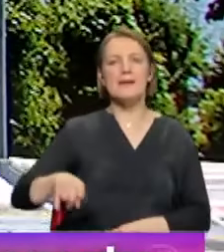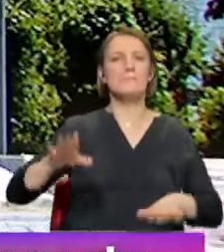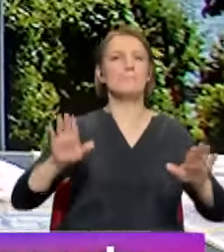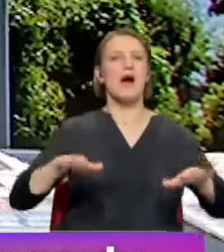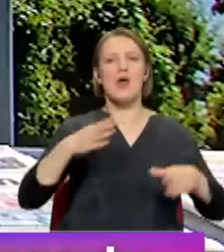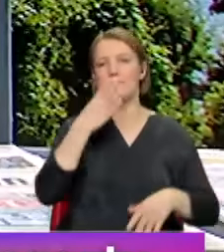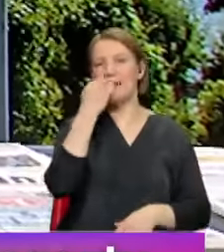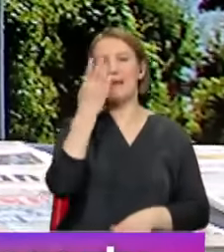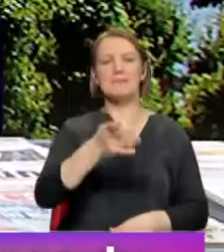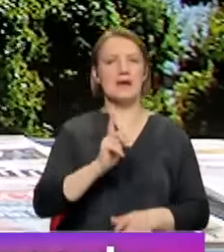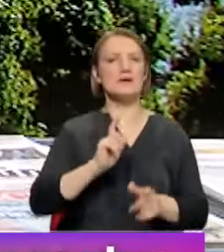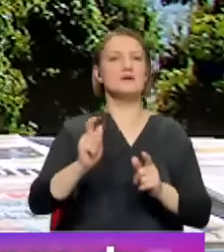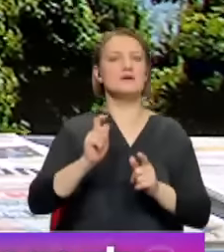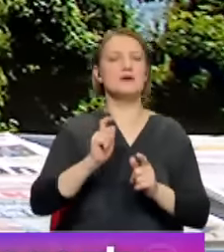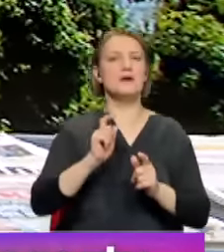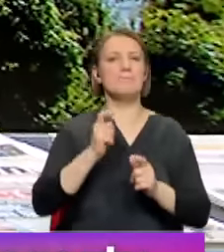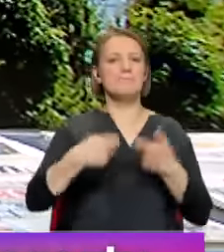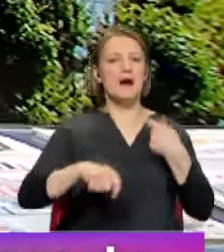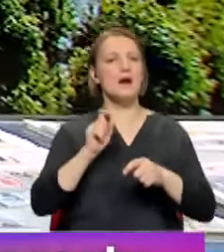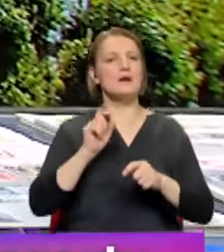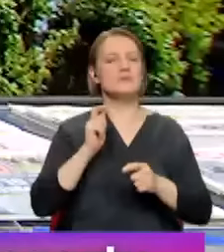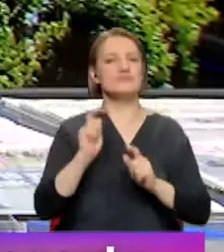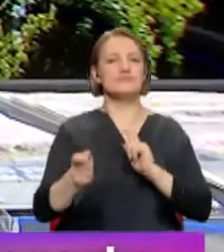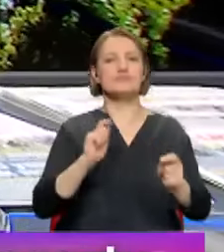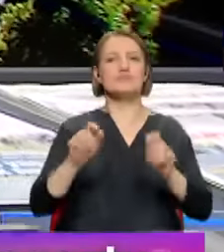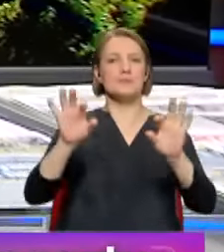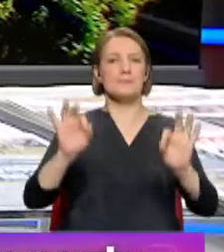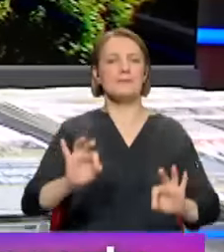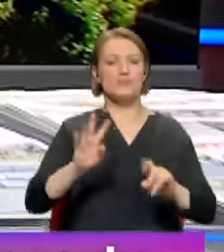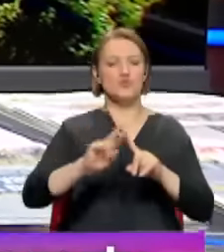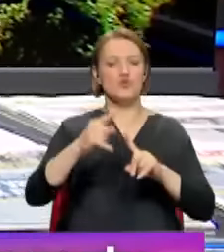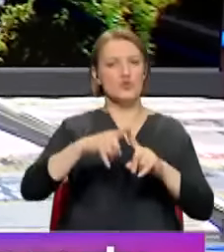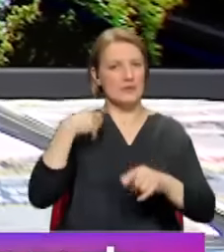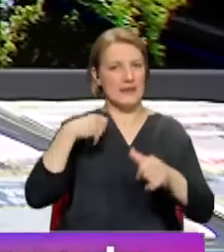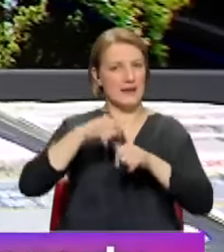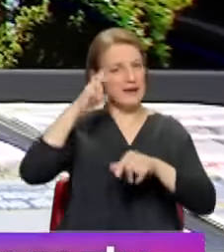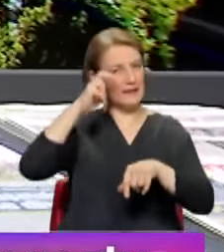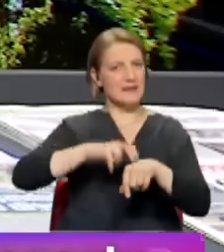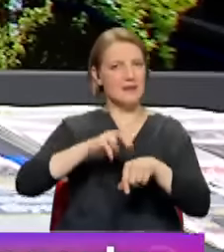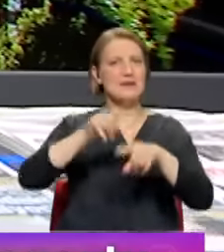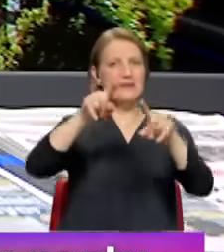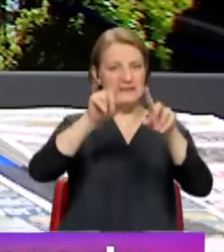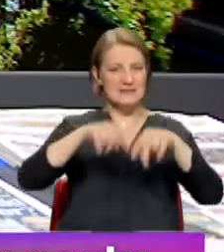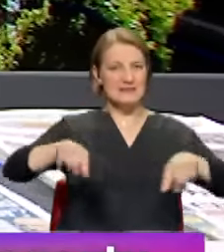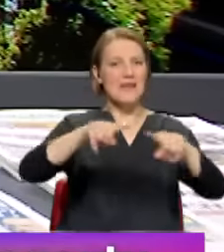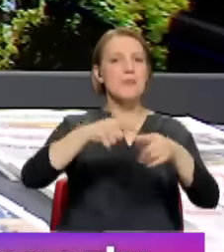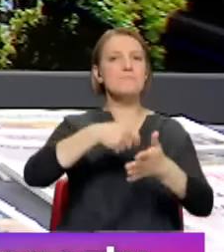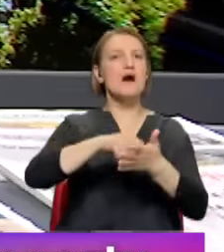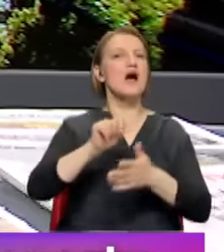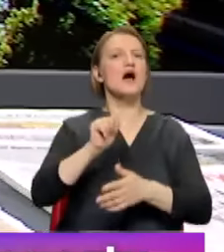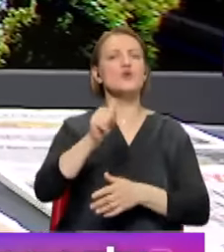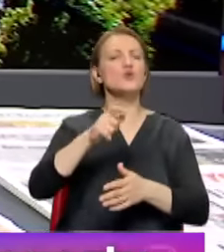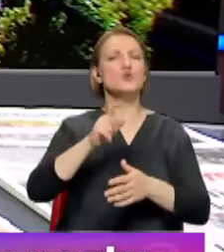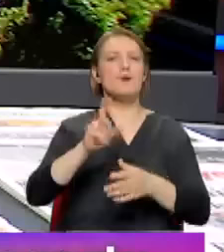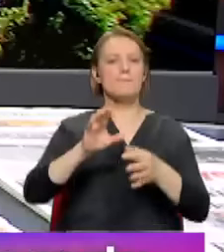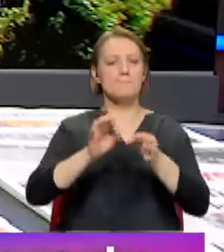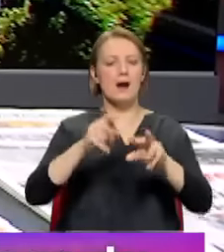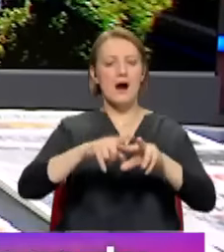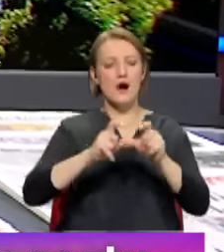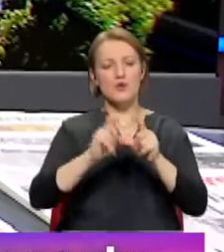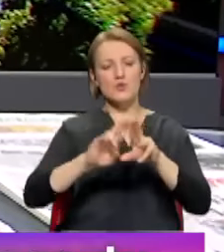bayram ikramiyeleri de yatmaya başladı. Onun notunu birazdan bir kez daha hatırlatayım. Sizin maaşınız hangi gün yatacak?